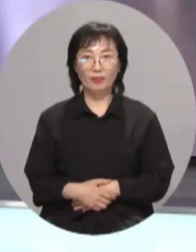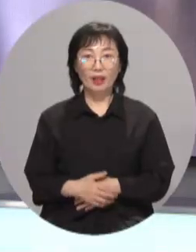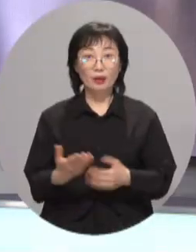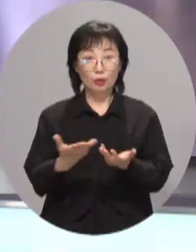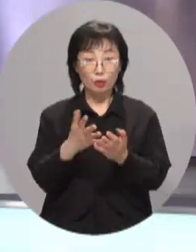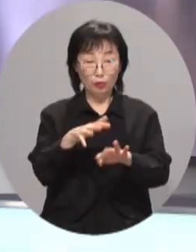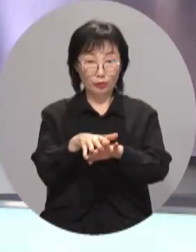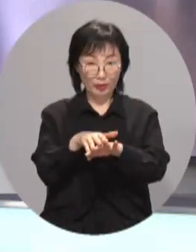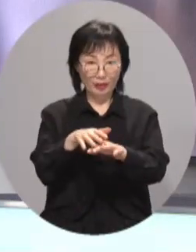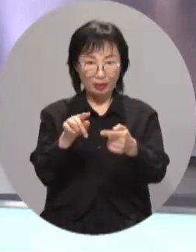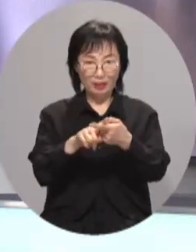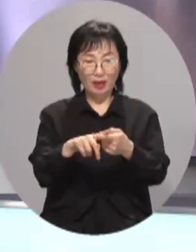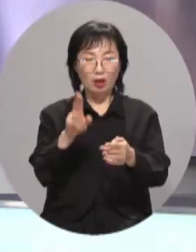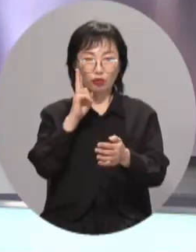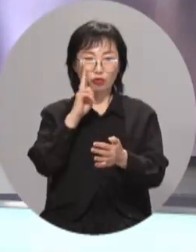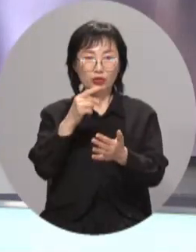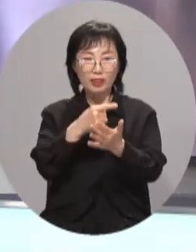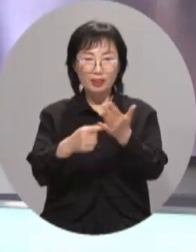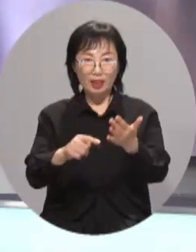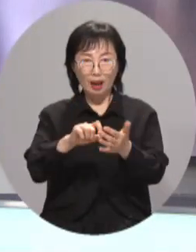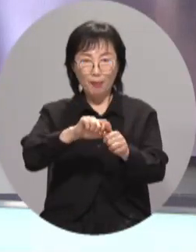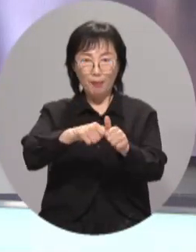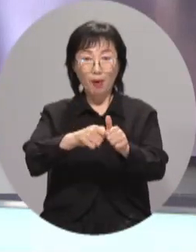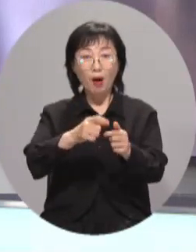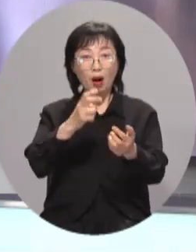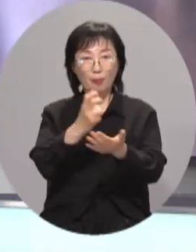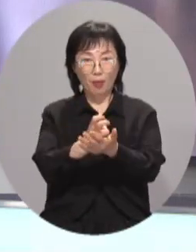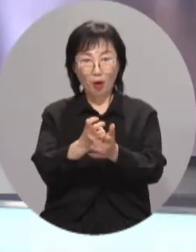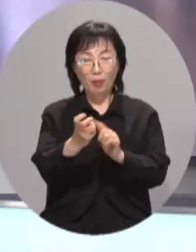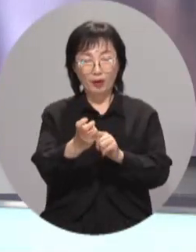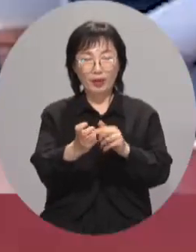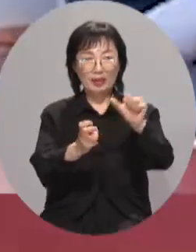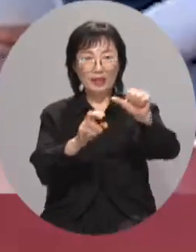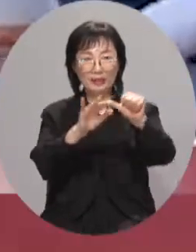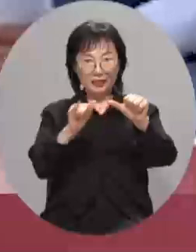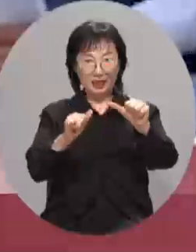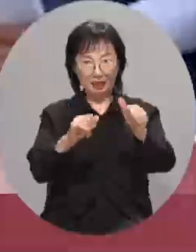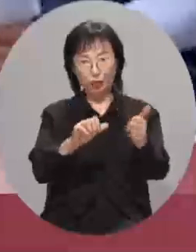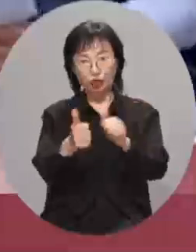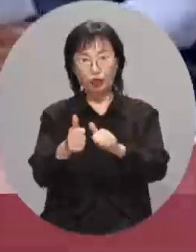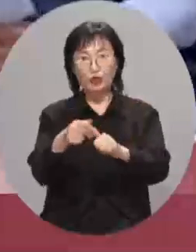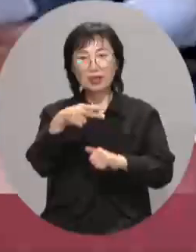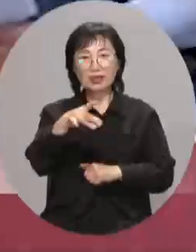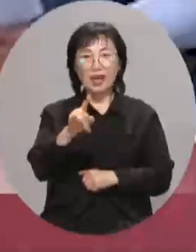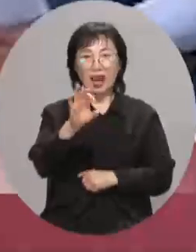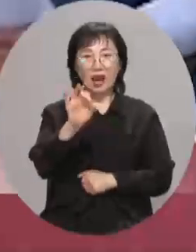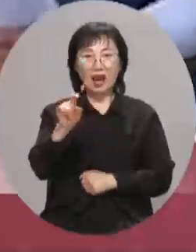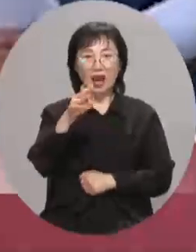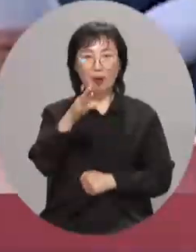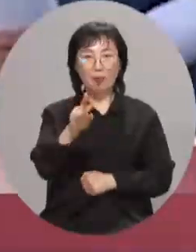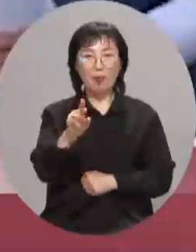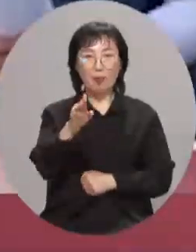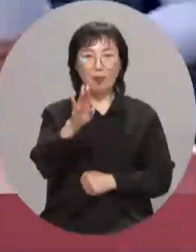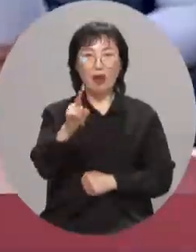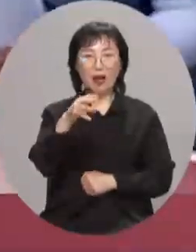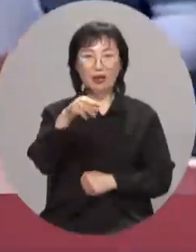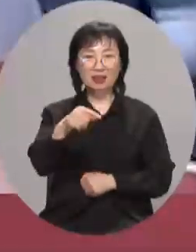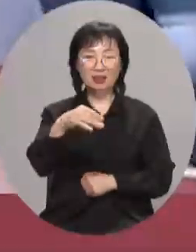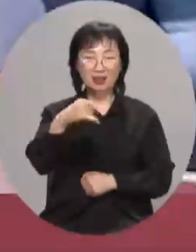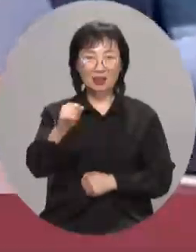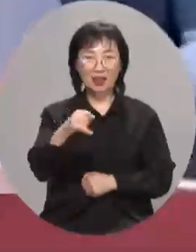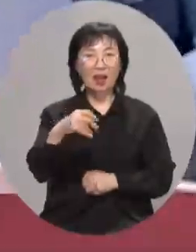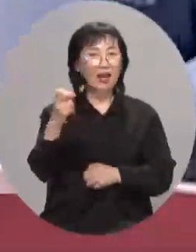노동계가 중대재해처벌법 시행 이후 5명의 노동자가 사망한 세아베스틸의 사업주를 구속수사하라고